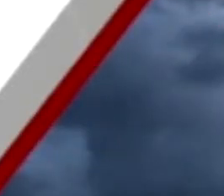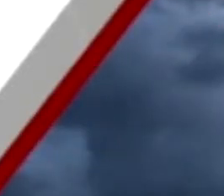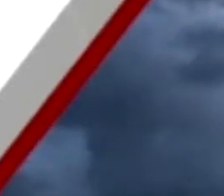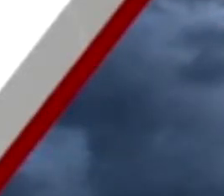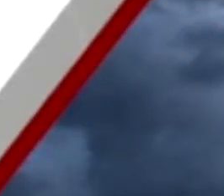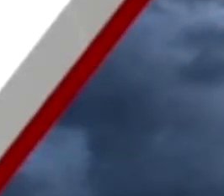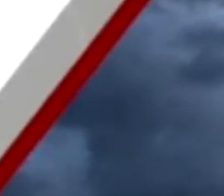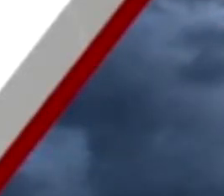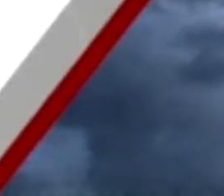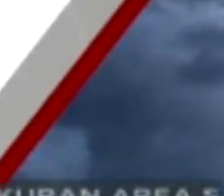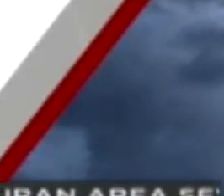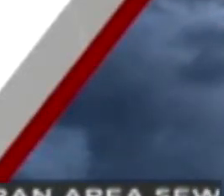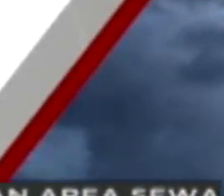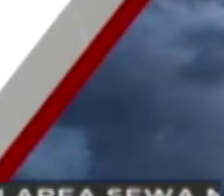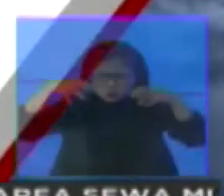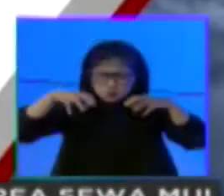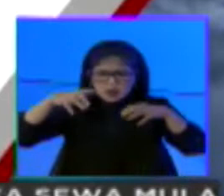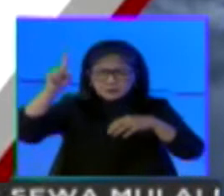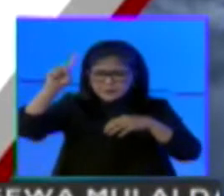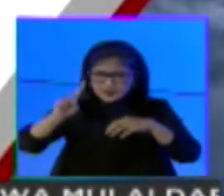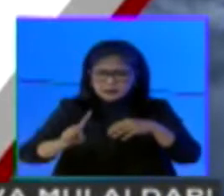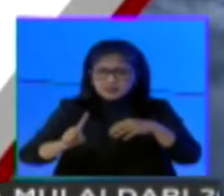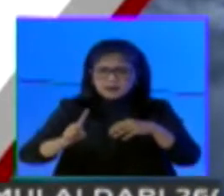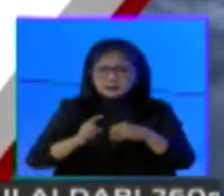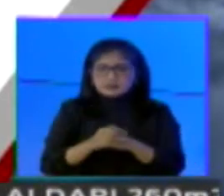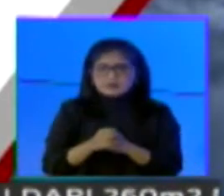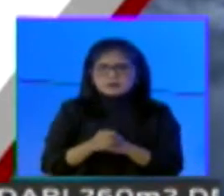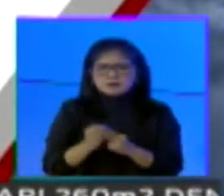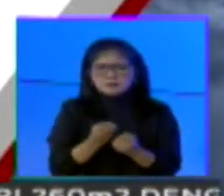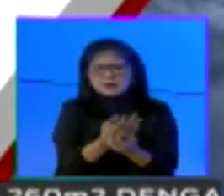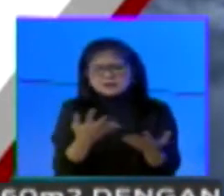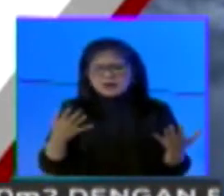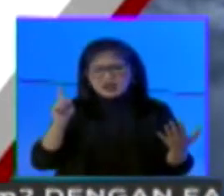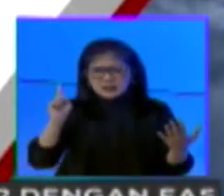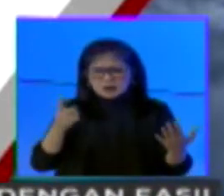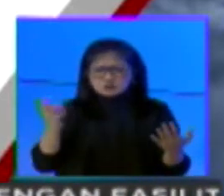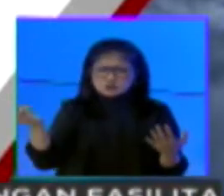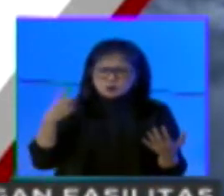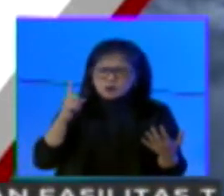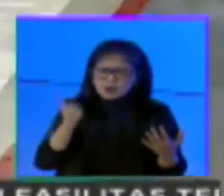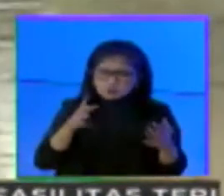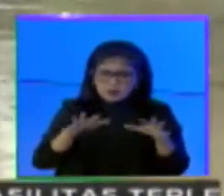terjadi hujan disertai petir. Jadi pemirsa dihimbau untuk waspada. Demikian Nawa. Baik, terima kasih Syafinas atas